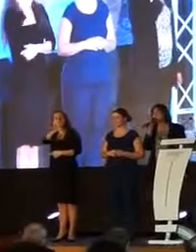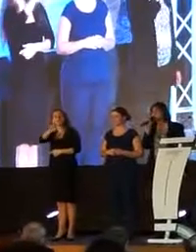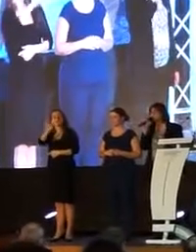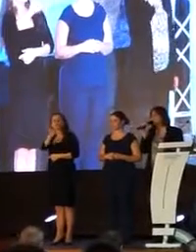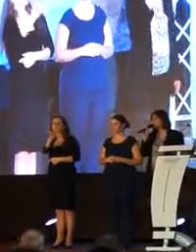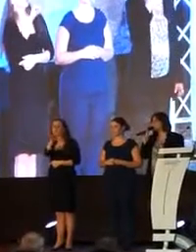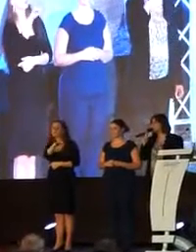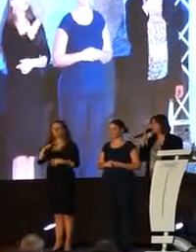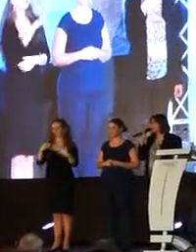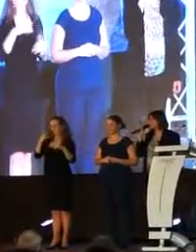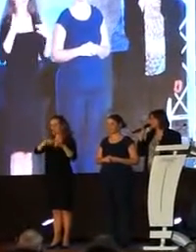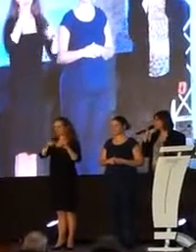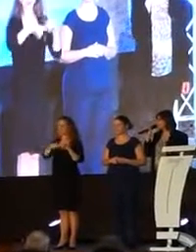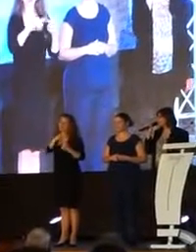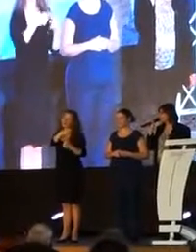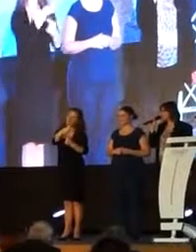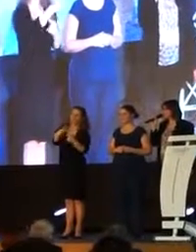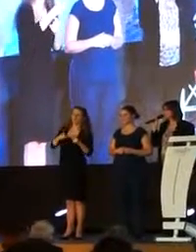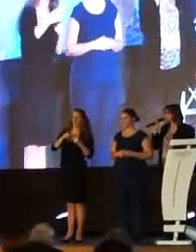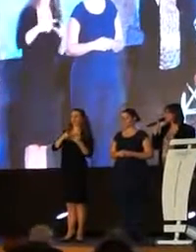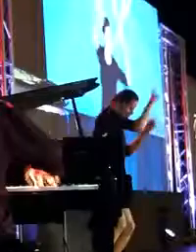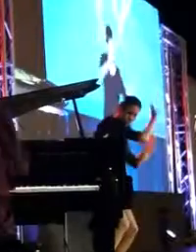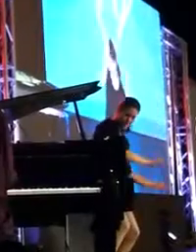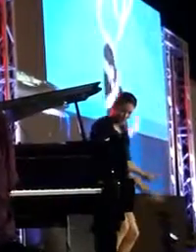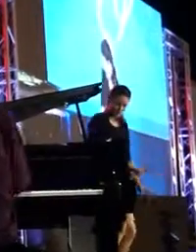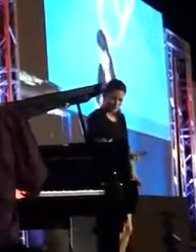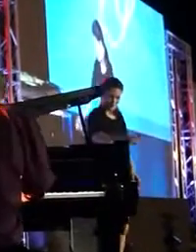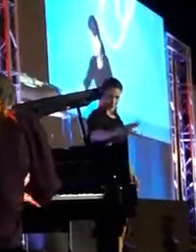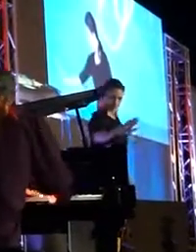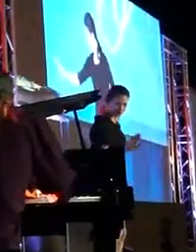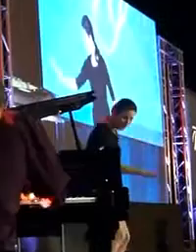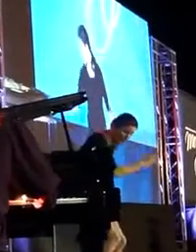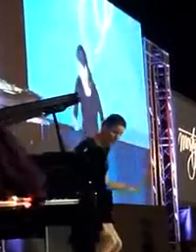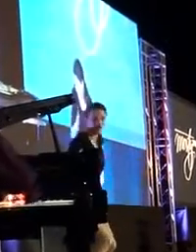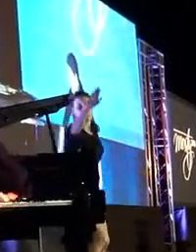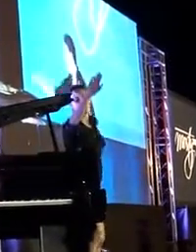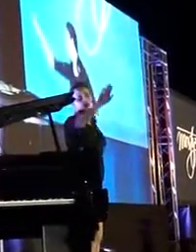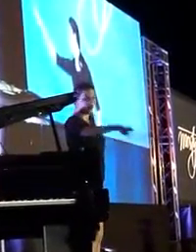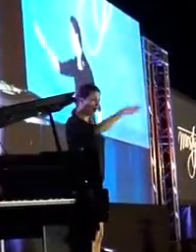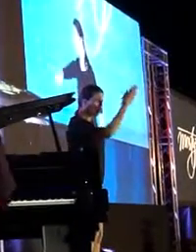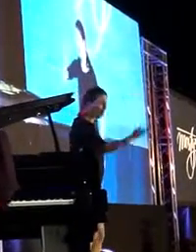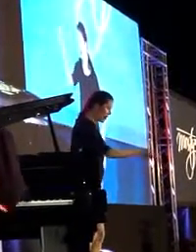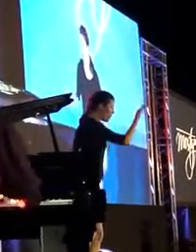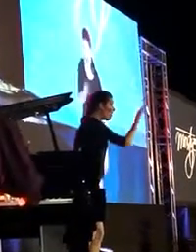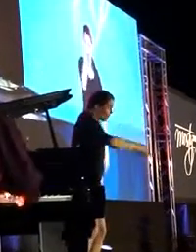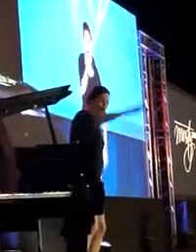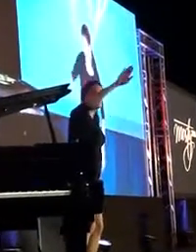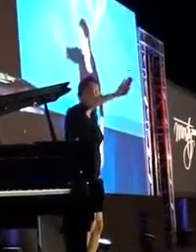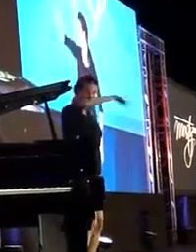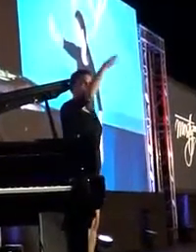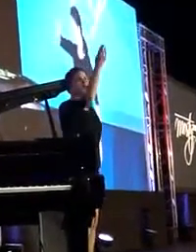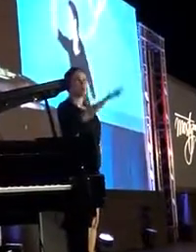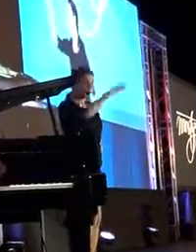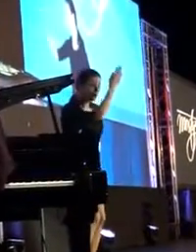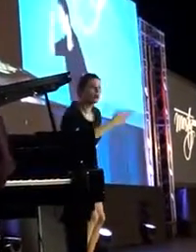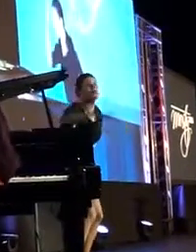o dlouhodobou snahu obce třeba podporovat osoby se zdravotním postižením a podobně. Takže to je cíl. Pak samozřejmě ještě